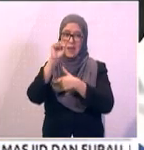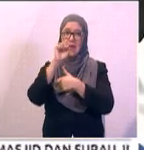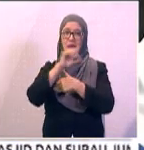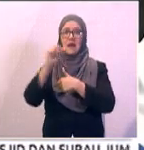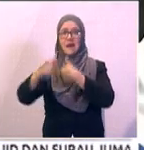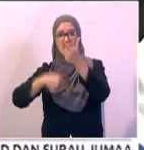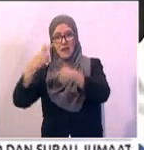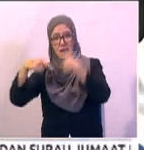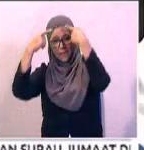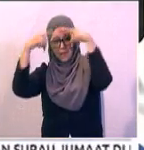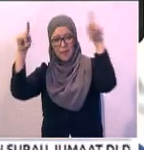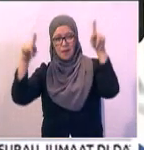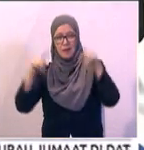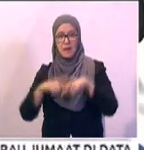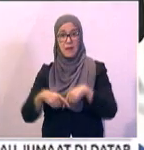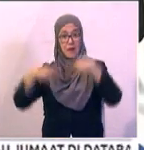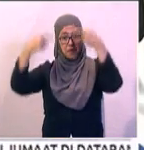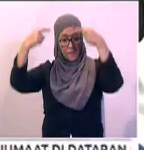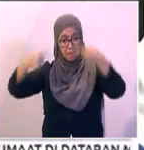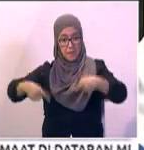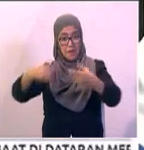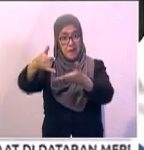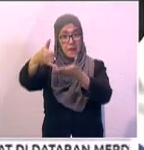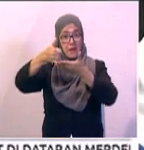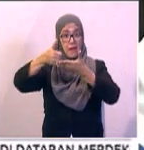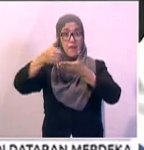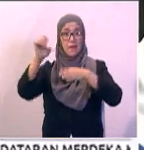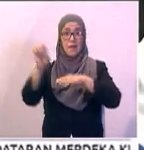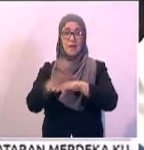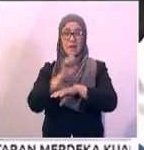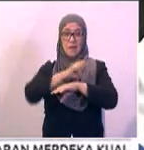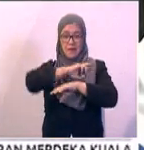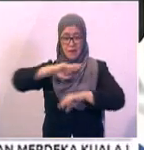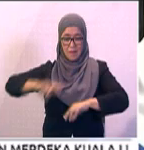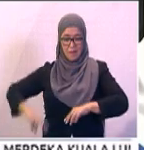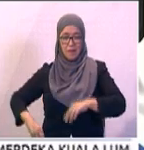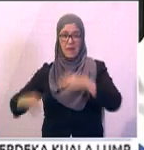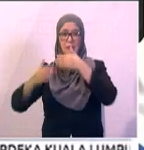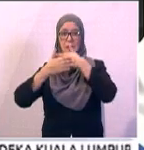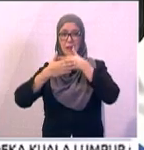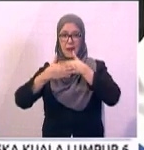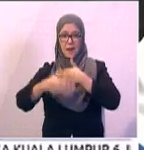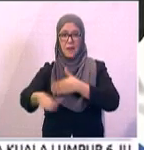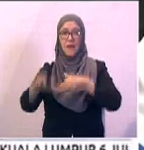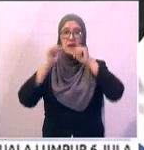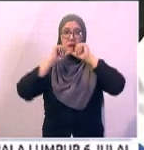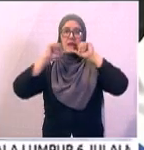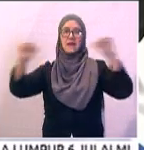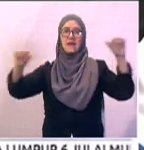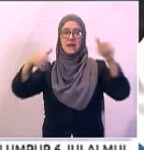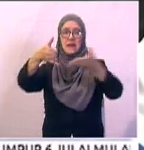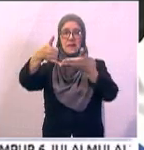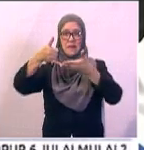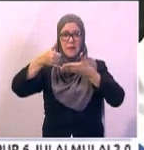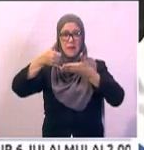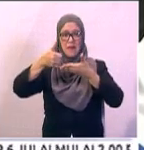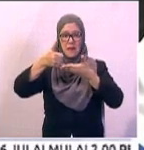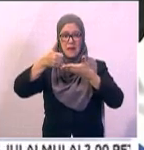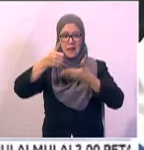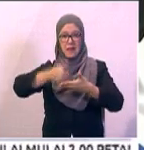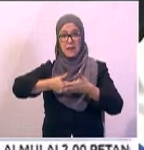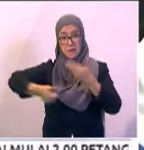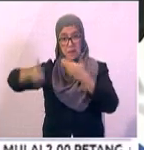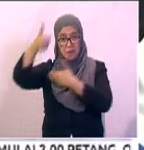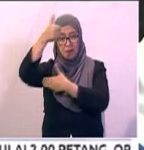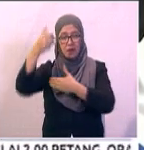Pertandingan Piala Emas Raja-Raja iaitu seminggu selepas perlawanan Piala Agong. Ya, yang mana kita akan